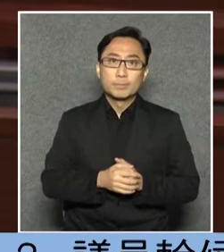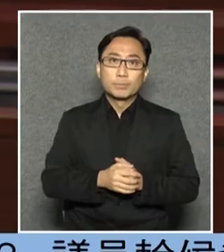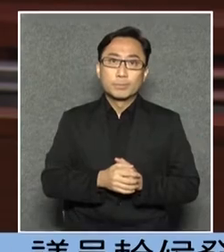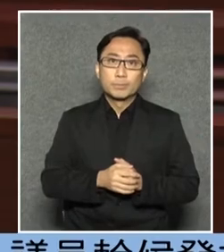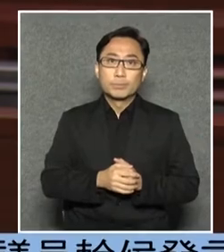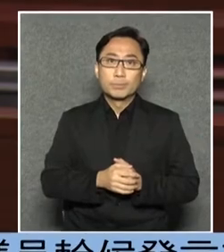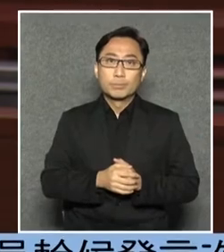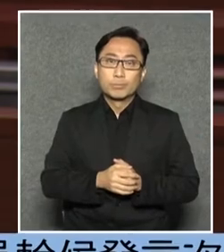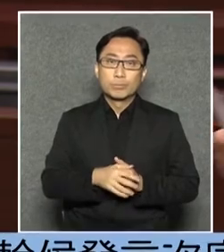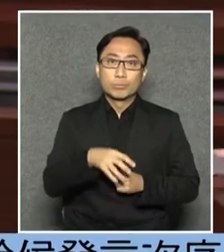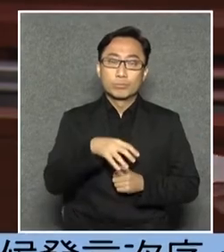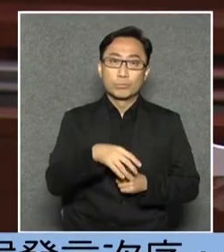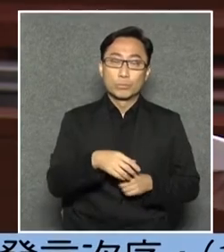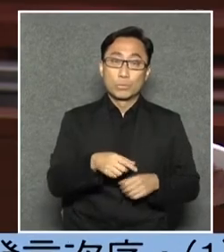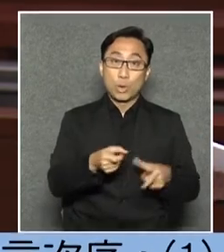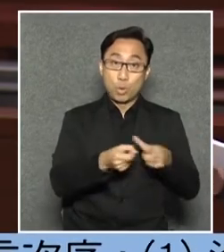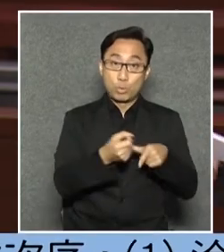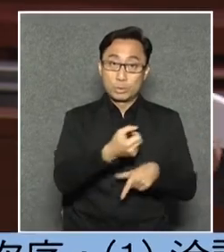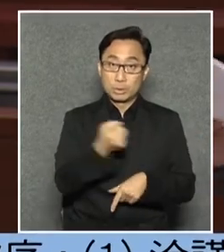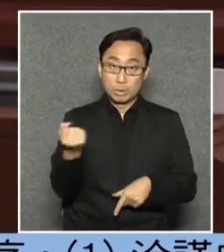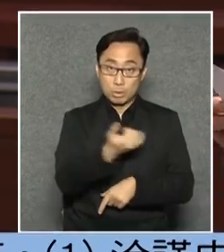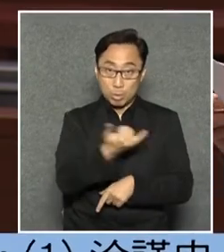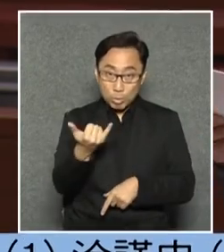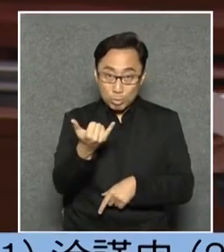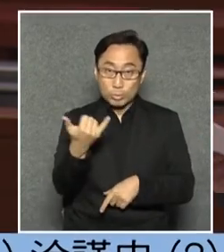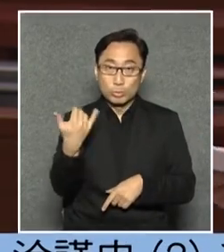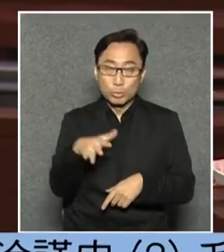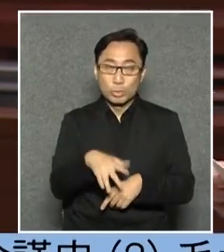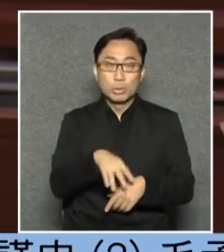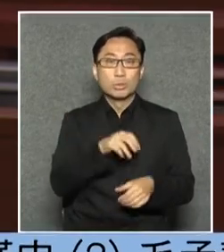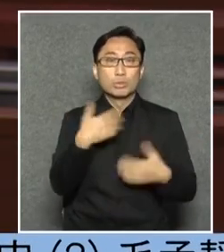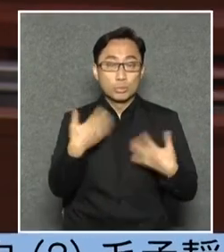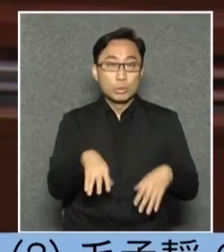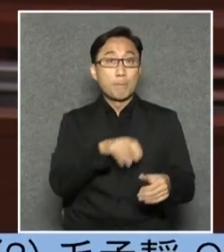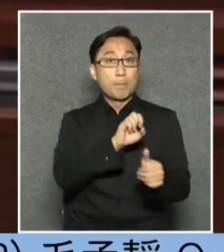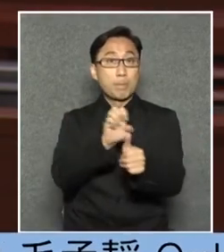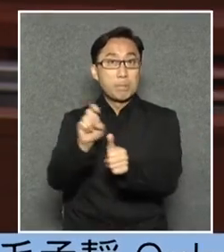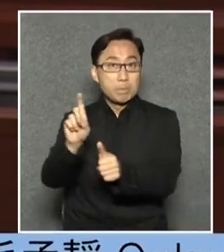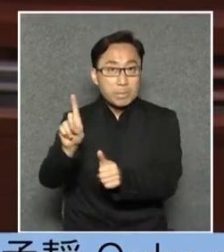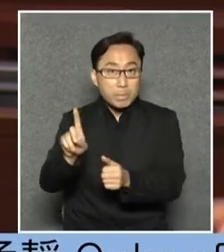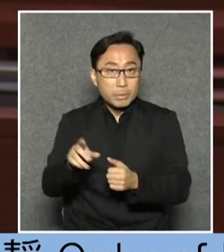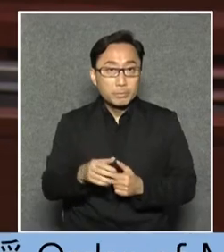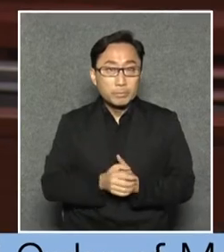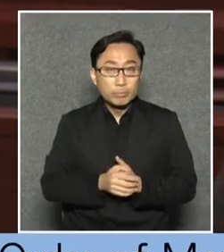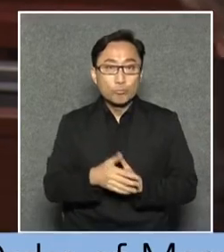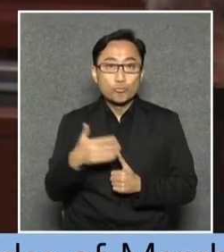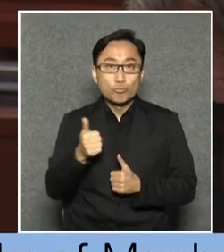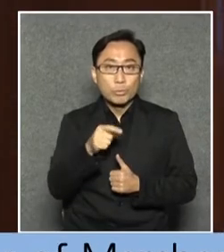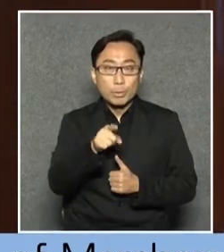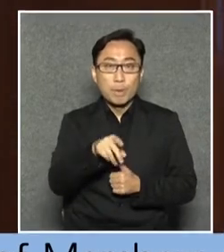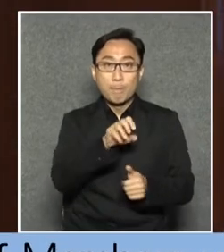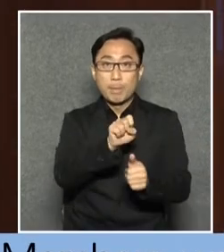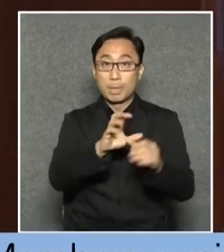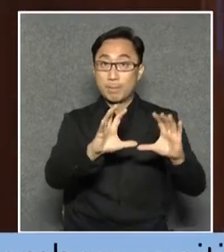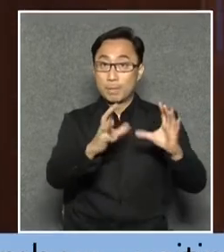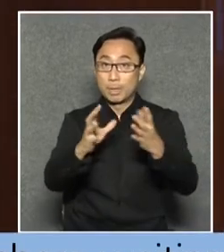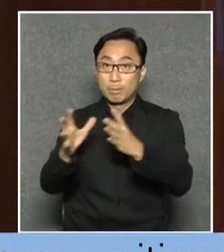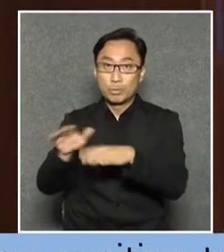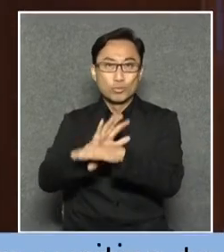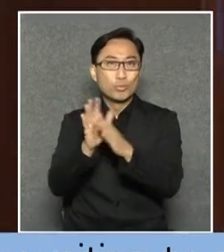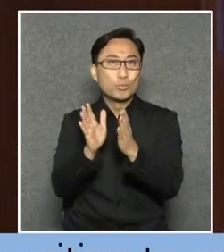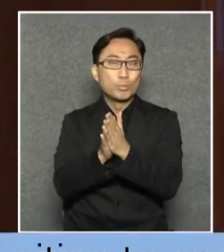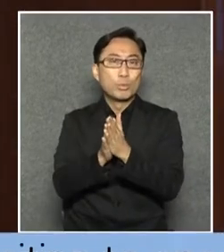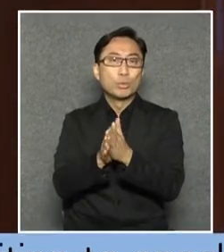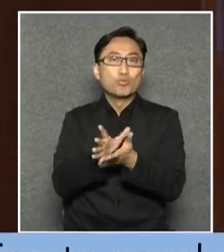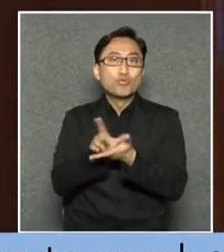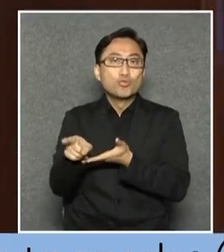六間嘢嗱，好簡單。跟住諮詢乜嘢呢？主席，諮詢嗰班人咧，你全部都係行家嚟嘅。